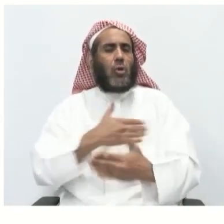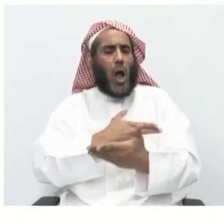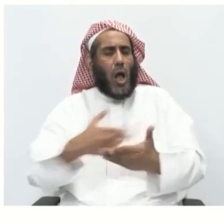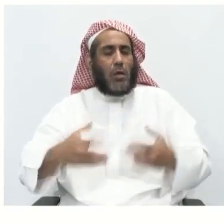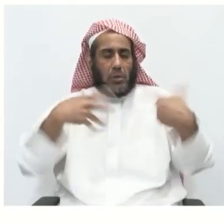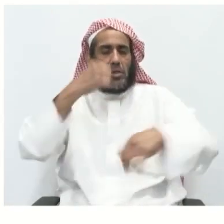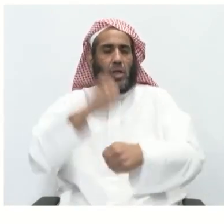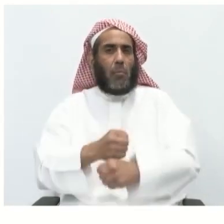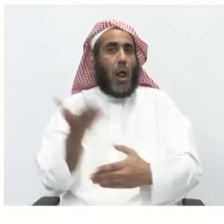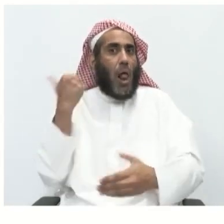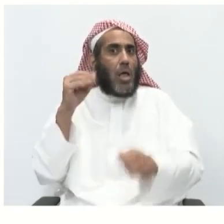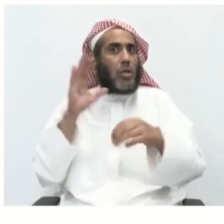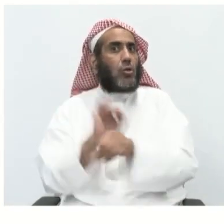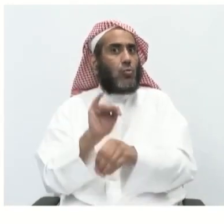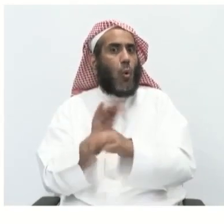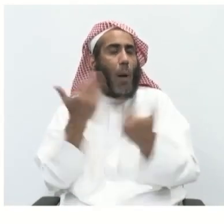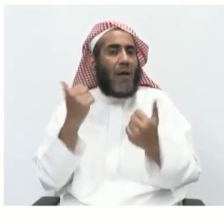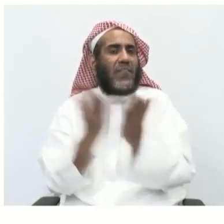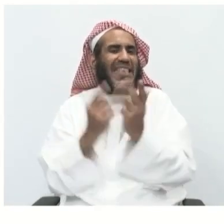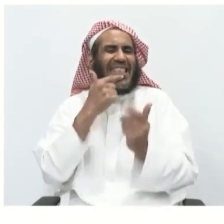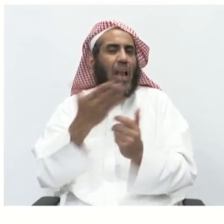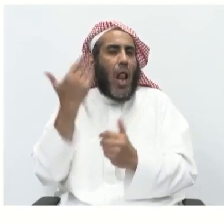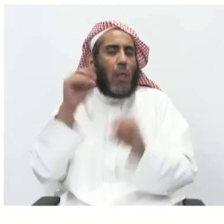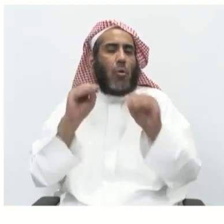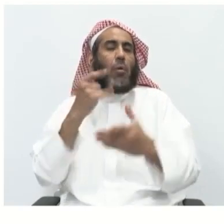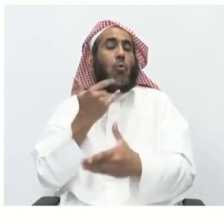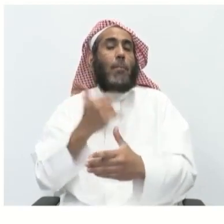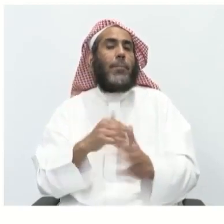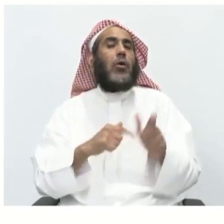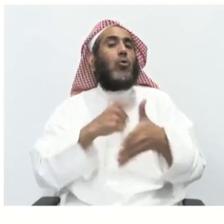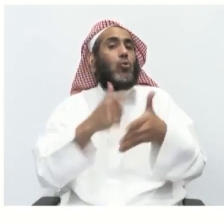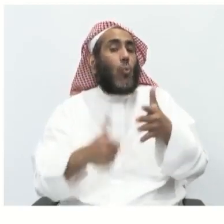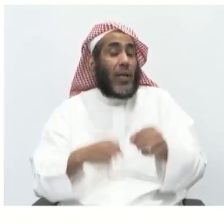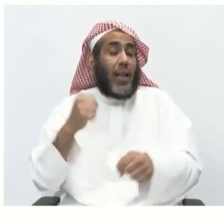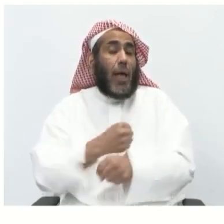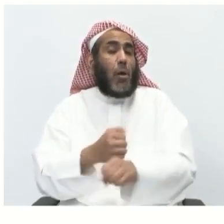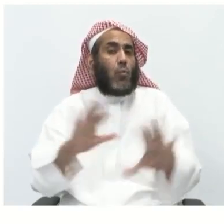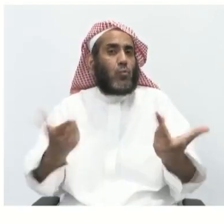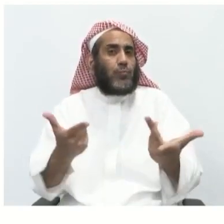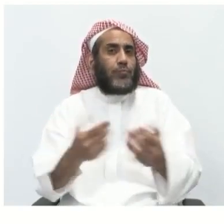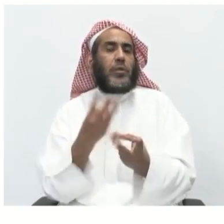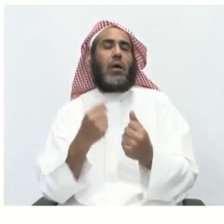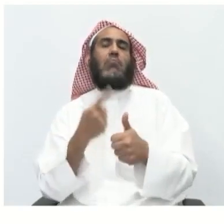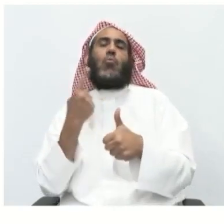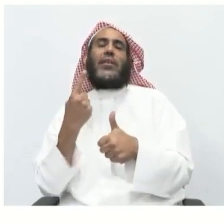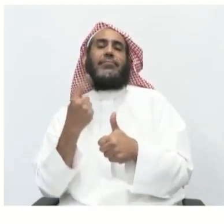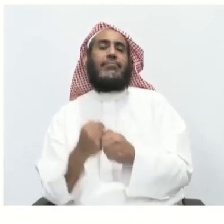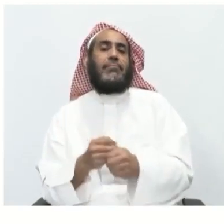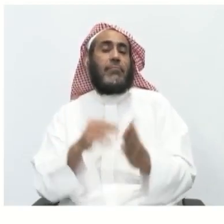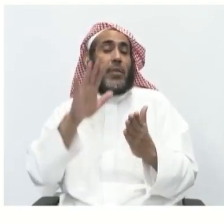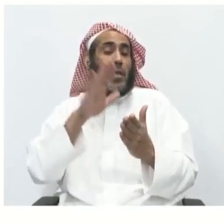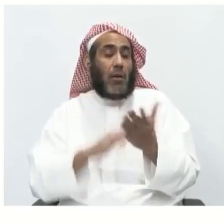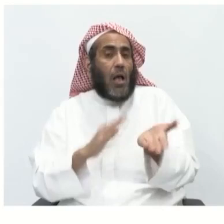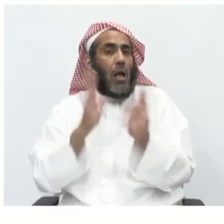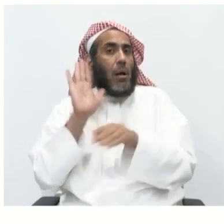التي درستموها في السنه الماضي خطوات العمل رقم واحد املا